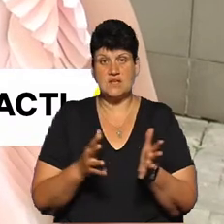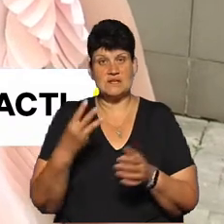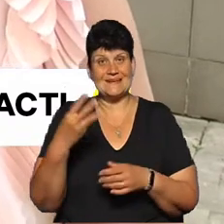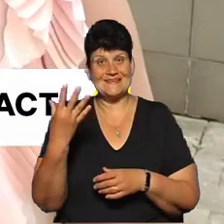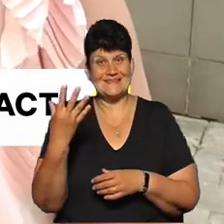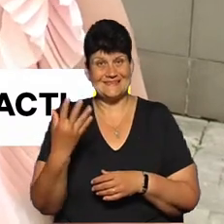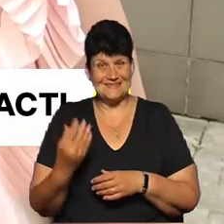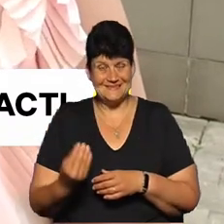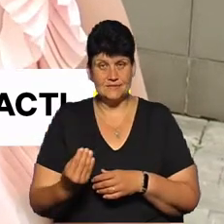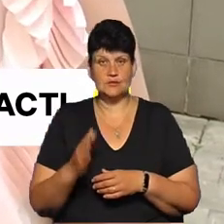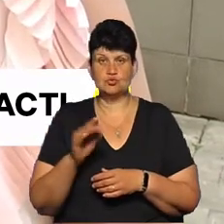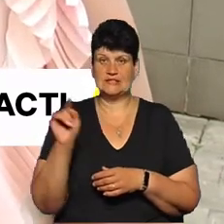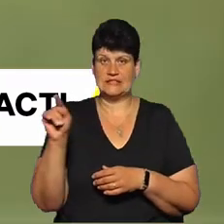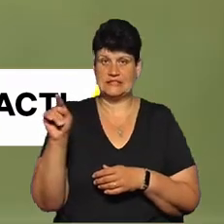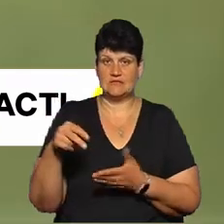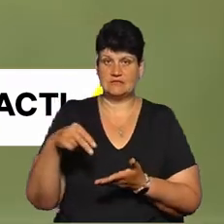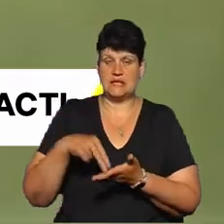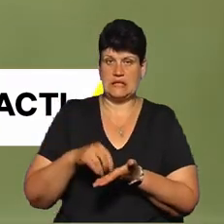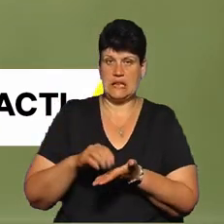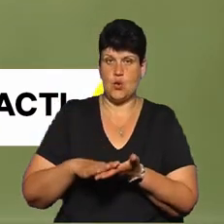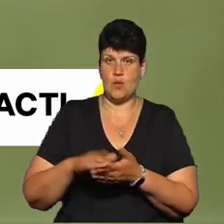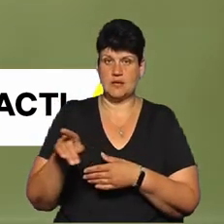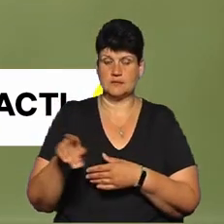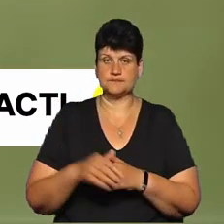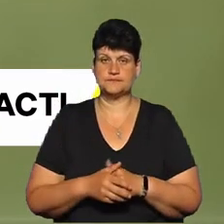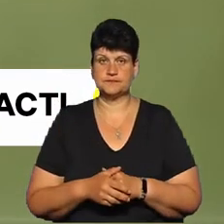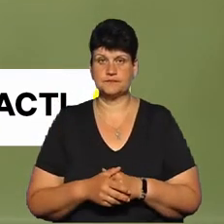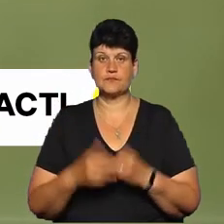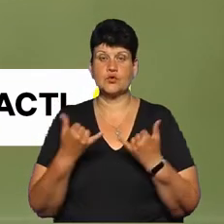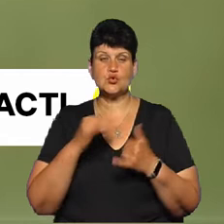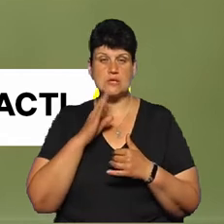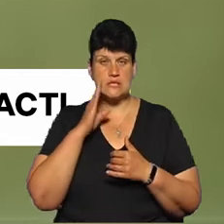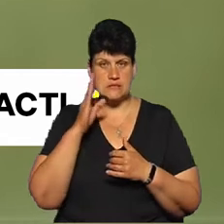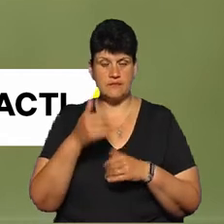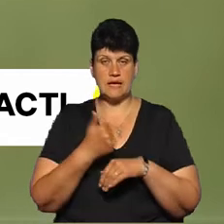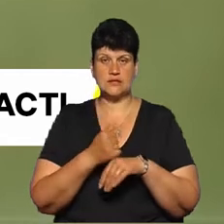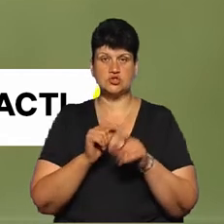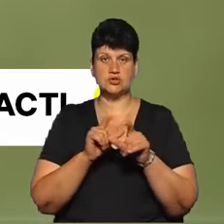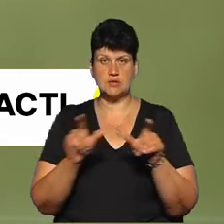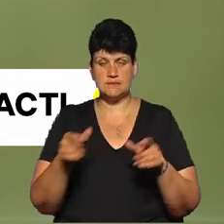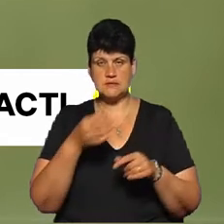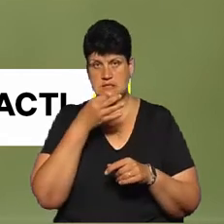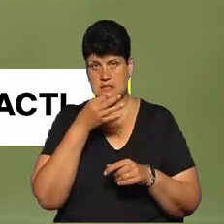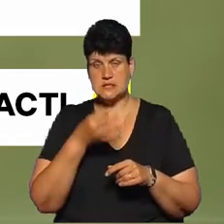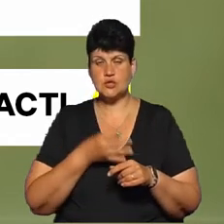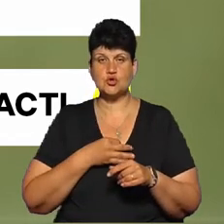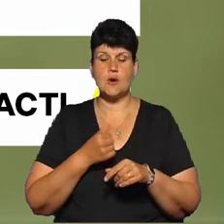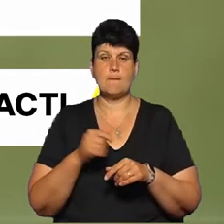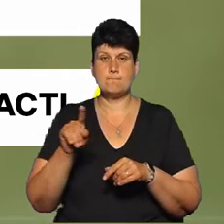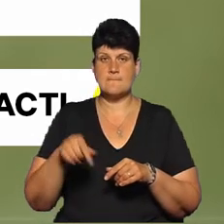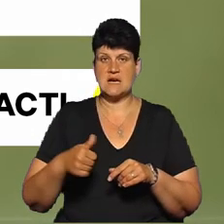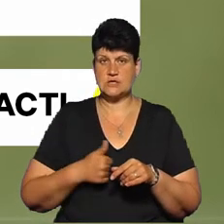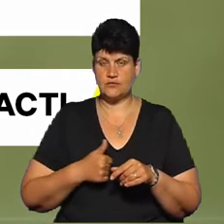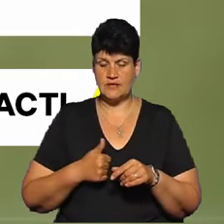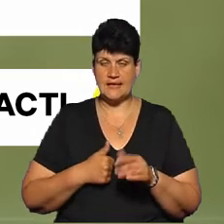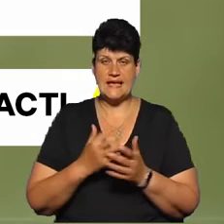вже там ставати на облік. Нагадаю, сьогодні зранку в Генштабі повідомили, що призовники, військовозобов'язані та